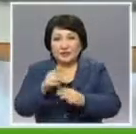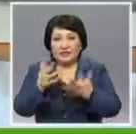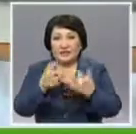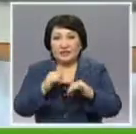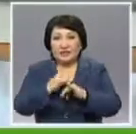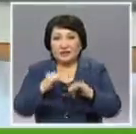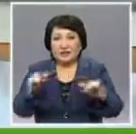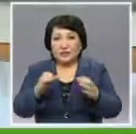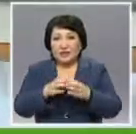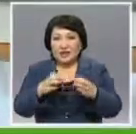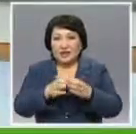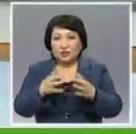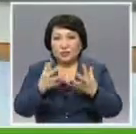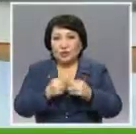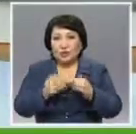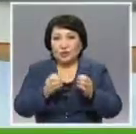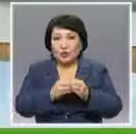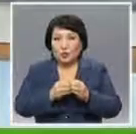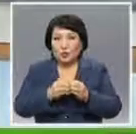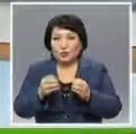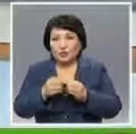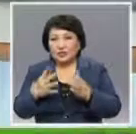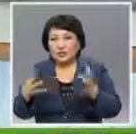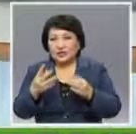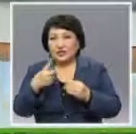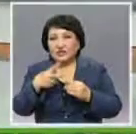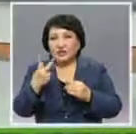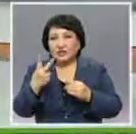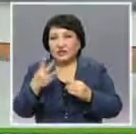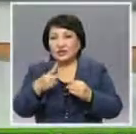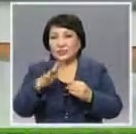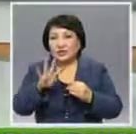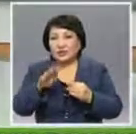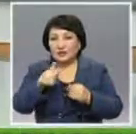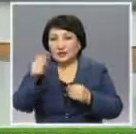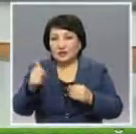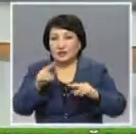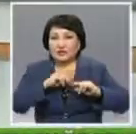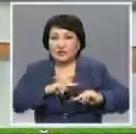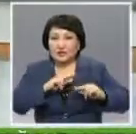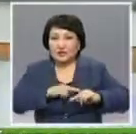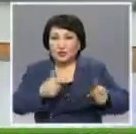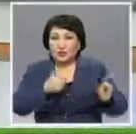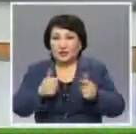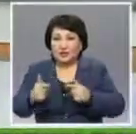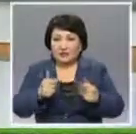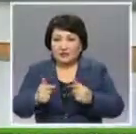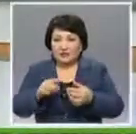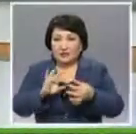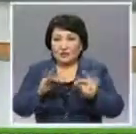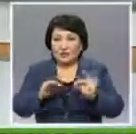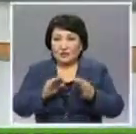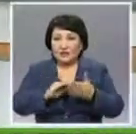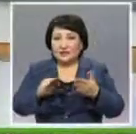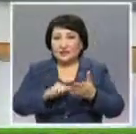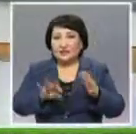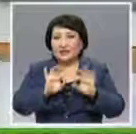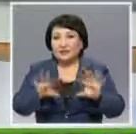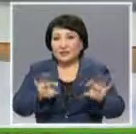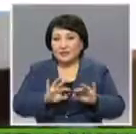көлемі 10-10ға жуықтаса 24 сағат жұмыс істеуге дайын көрінеді. Толығырақ әріптесім Набира Алманова тарқатып береді.